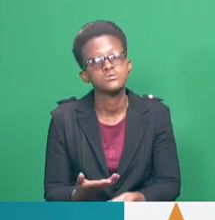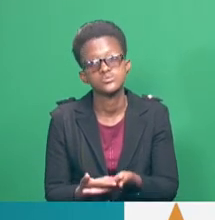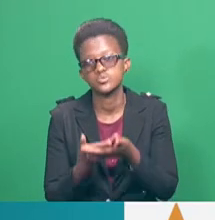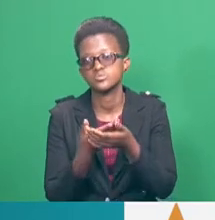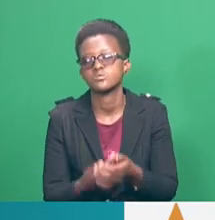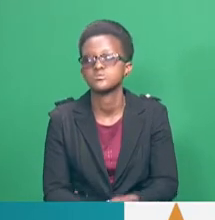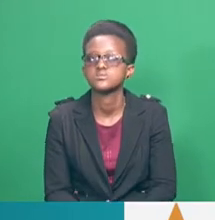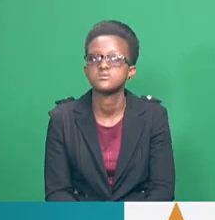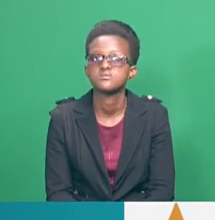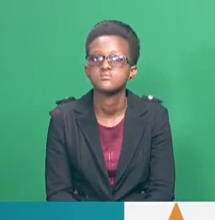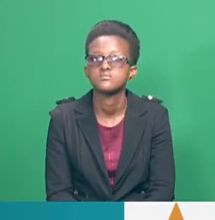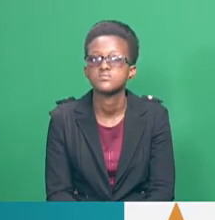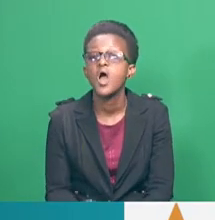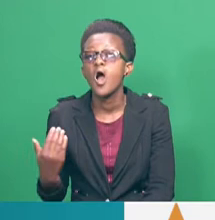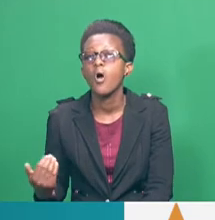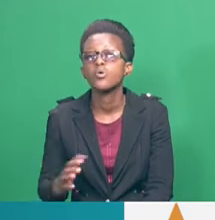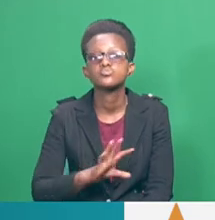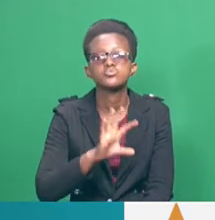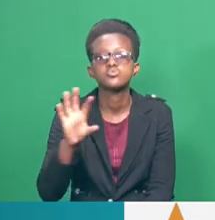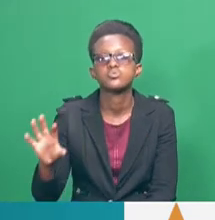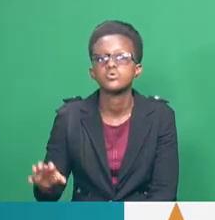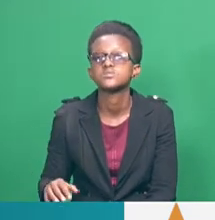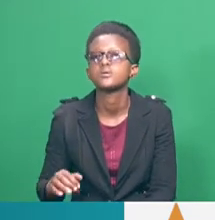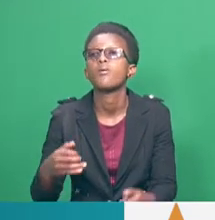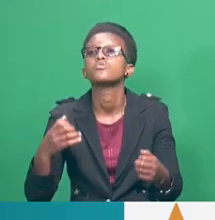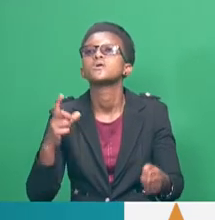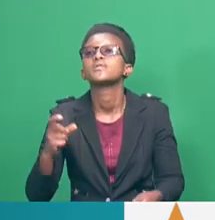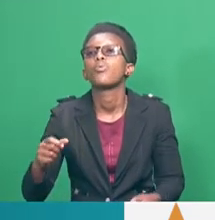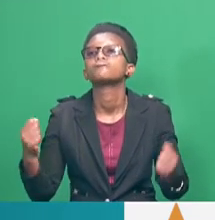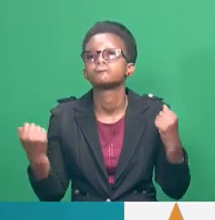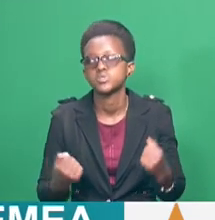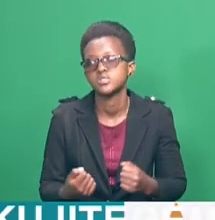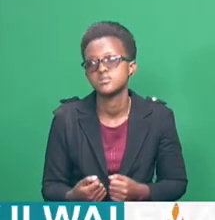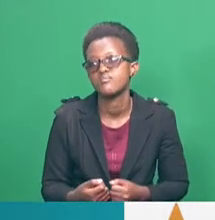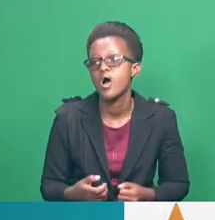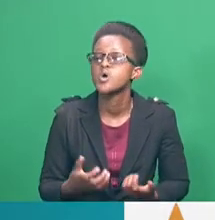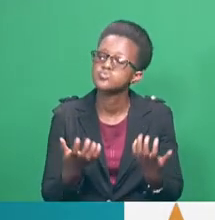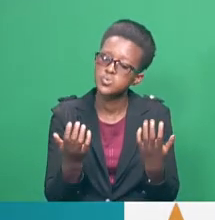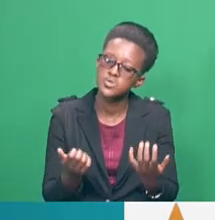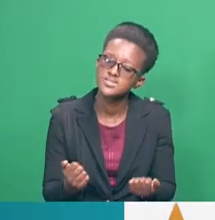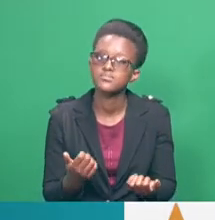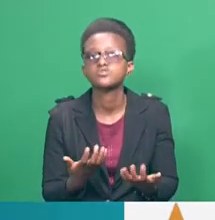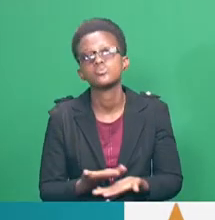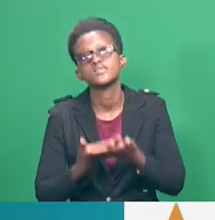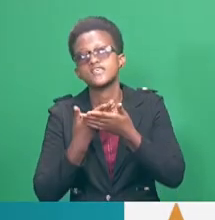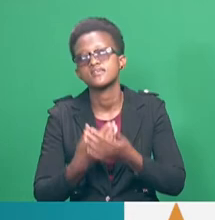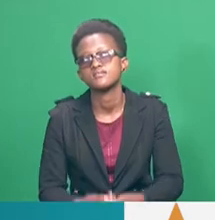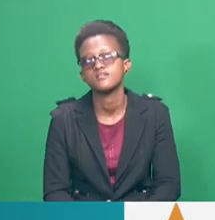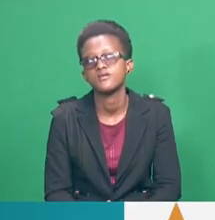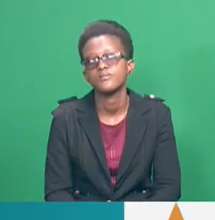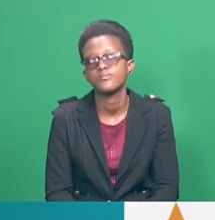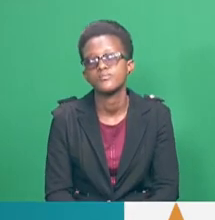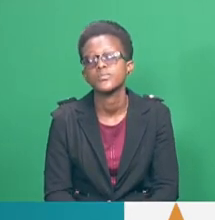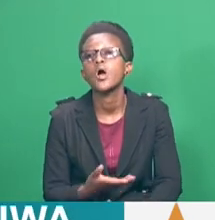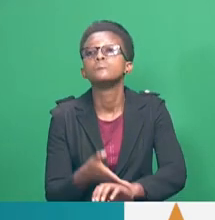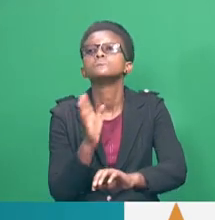Ikiwemo watoto hawa pamoja na watu wazima, basi tuweze kuwasaidia ili nao wamudu maisha yao. Mtaalamu wa elimu ya